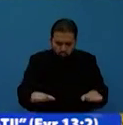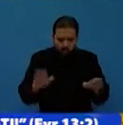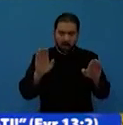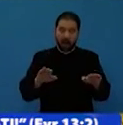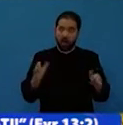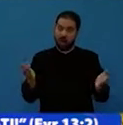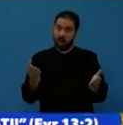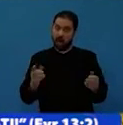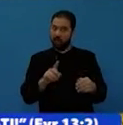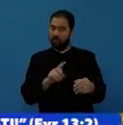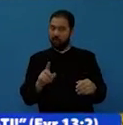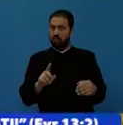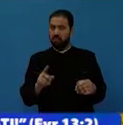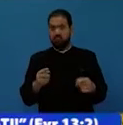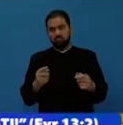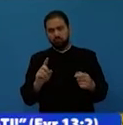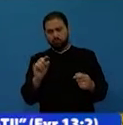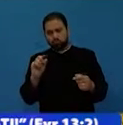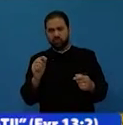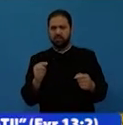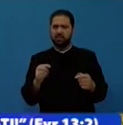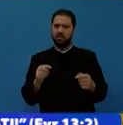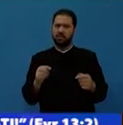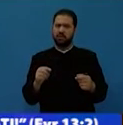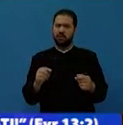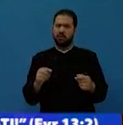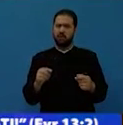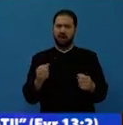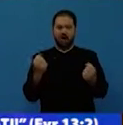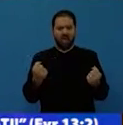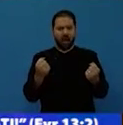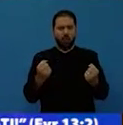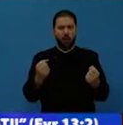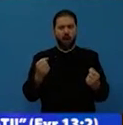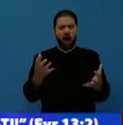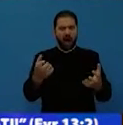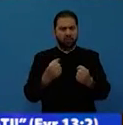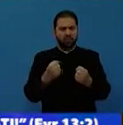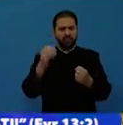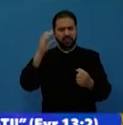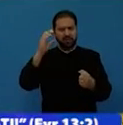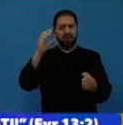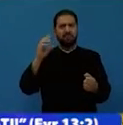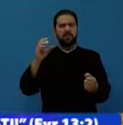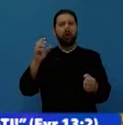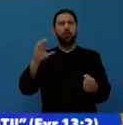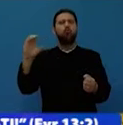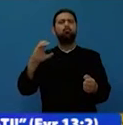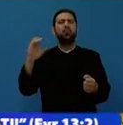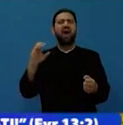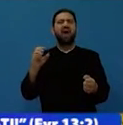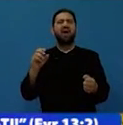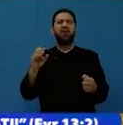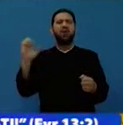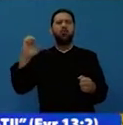culturii europene și mai cu seamă creștinismului și refractară Europa este europenilor care sunt